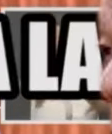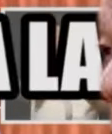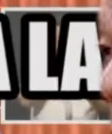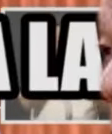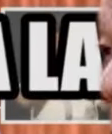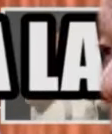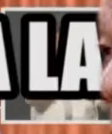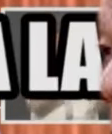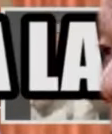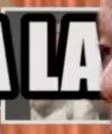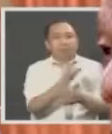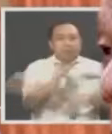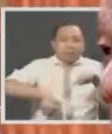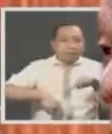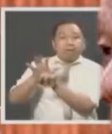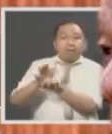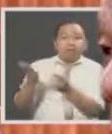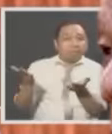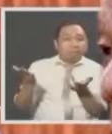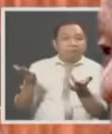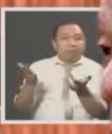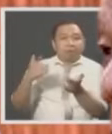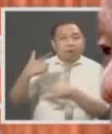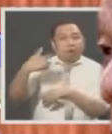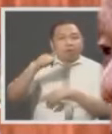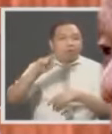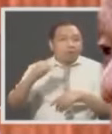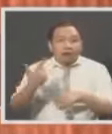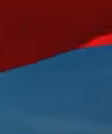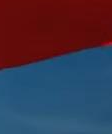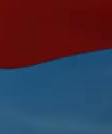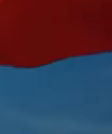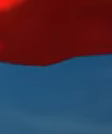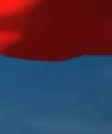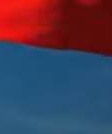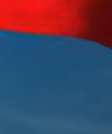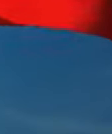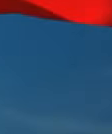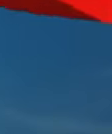lang ng kursunada o dahil puso doon sa mga gang ninyo, sa mga tribes ninyo.